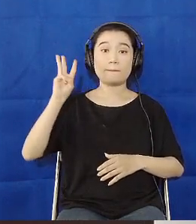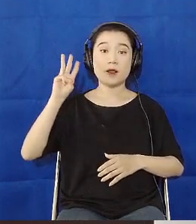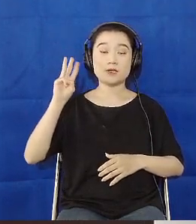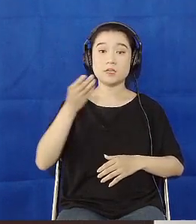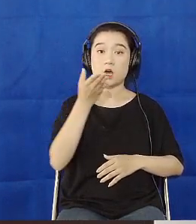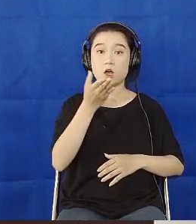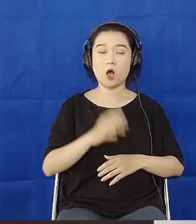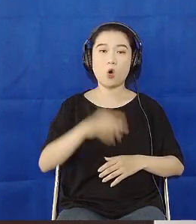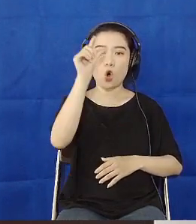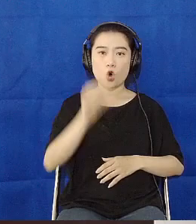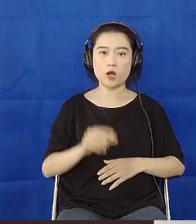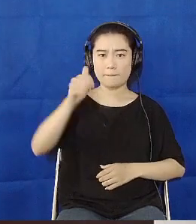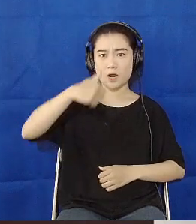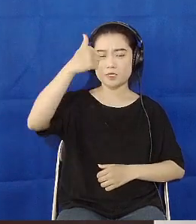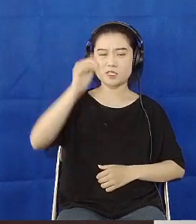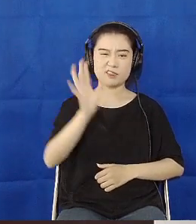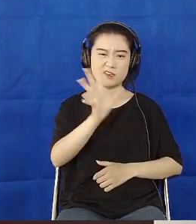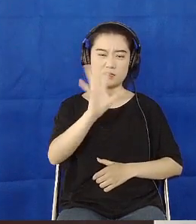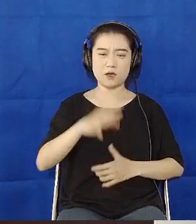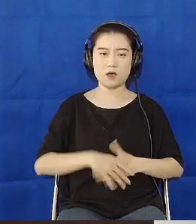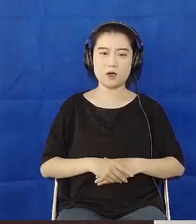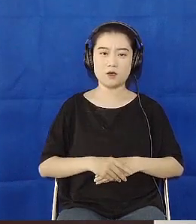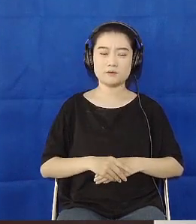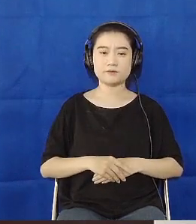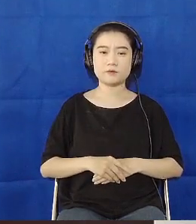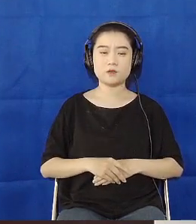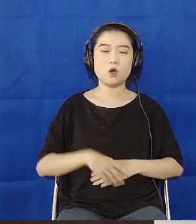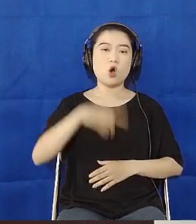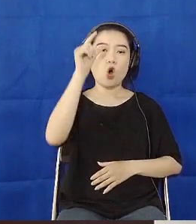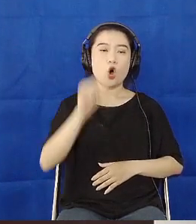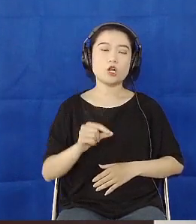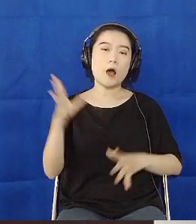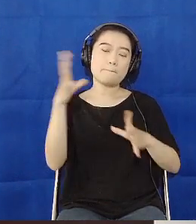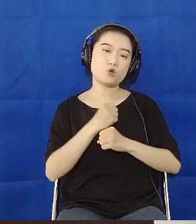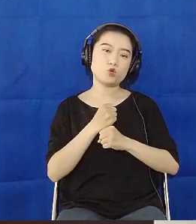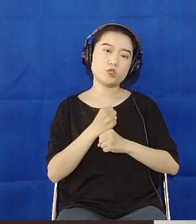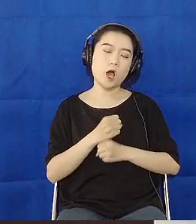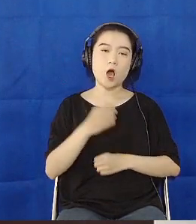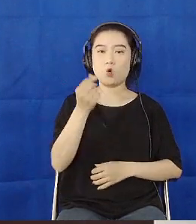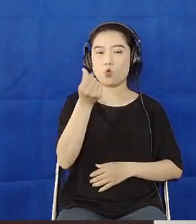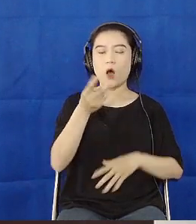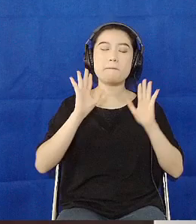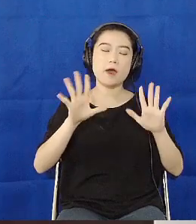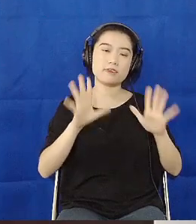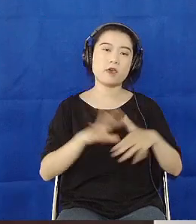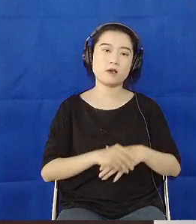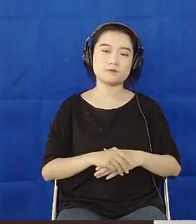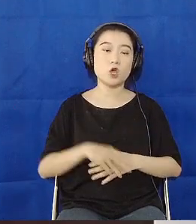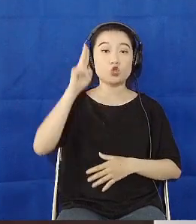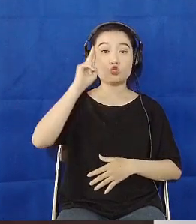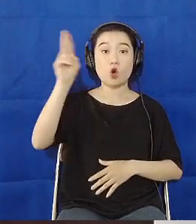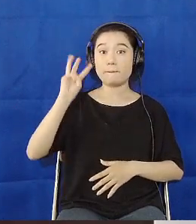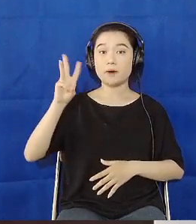yang berhasil, sebagai orang yang punya berbagai hal materi itu. Saya merancang